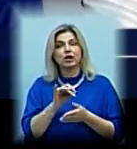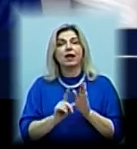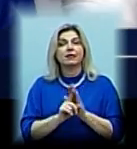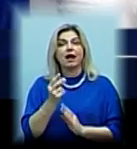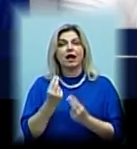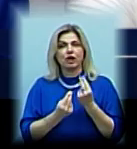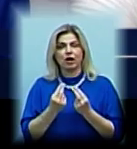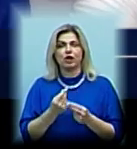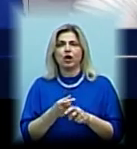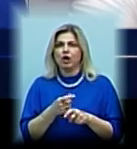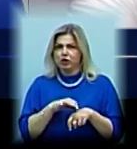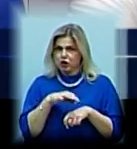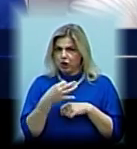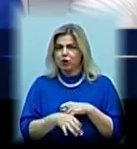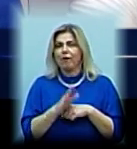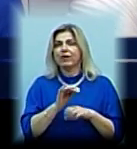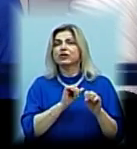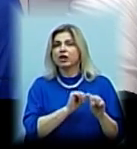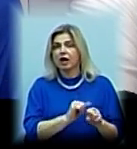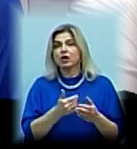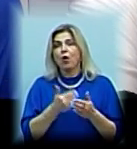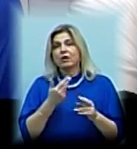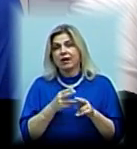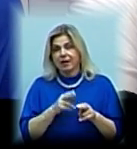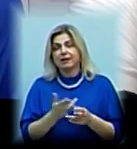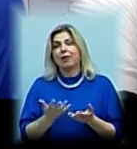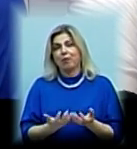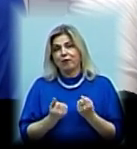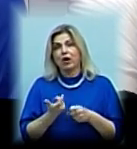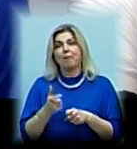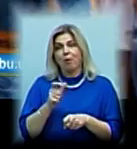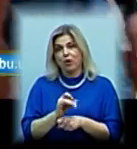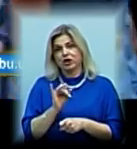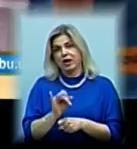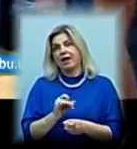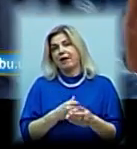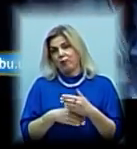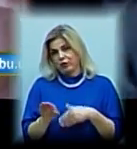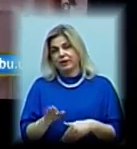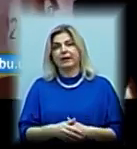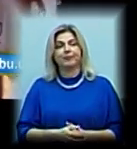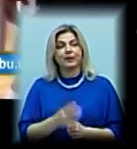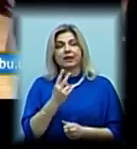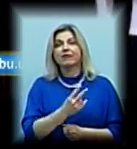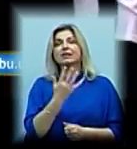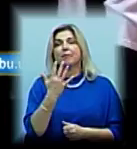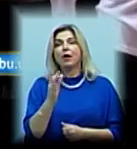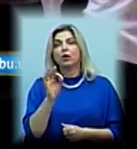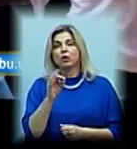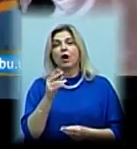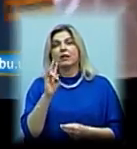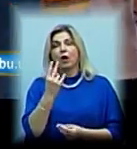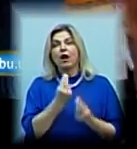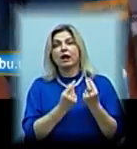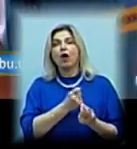грати вже жорсткіше у захисті. Від цього ми підібрали більше і втекли. 25 жовтня Миколаїв гратиме у Одесі